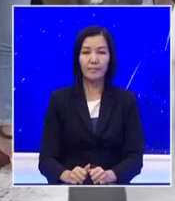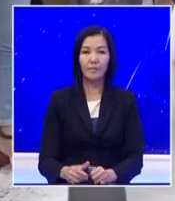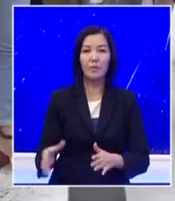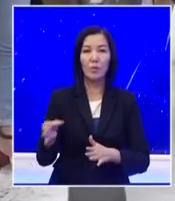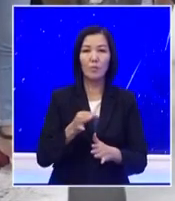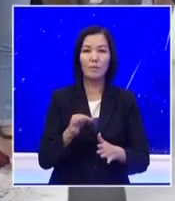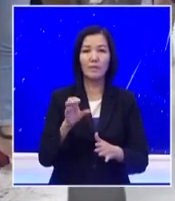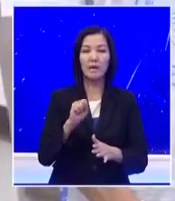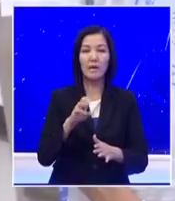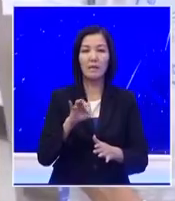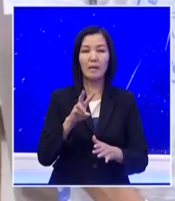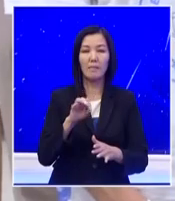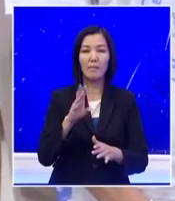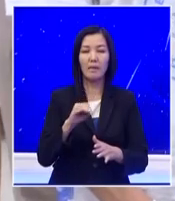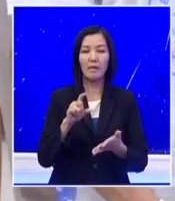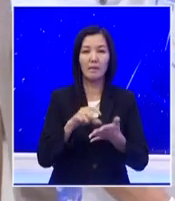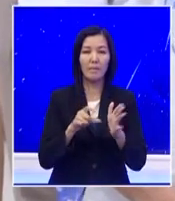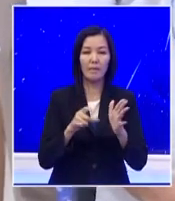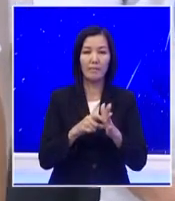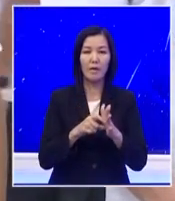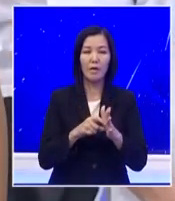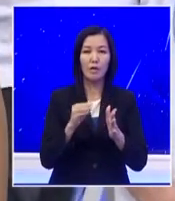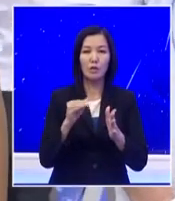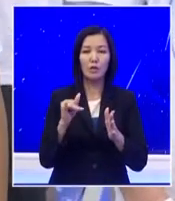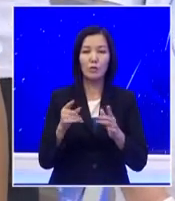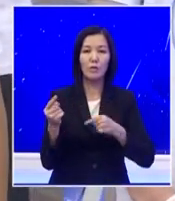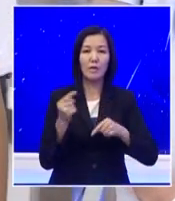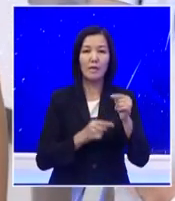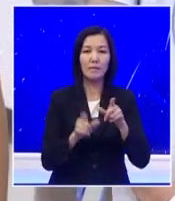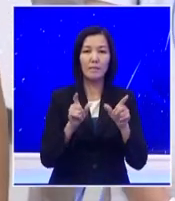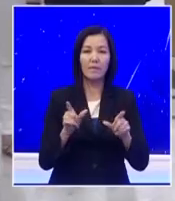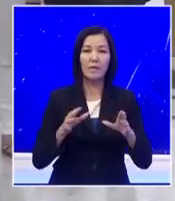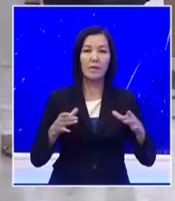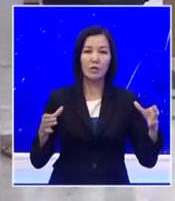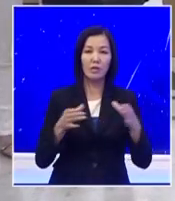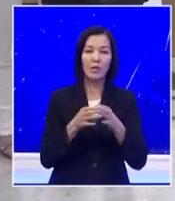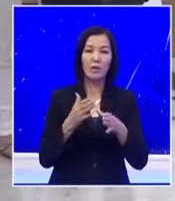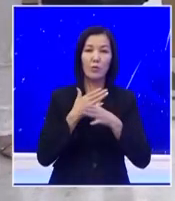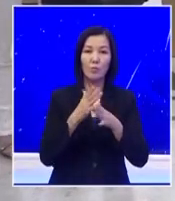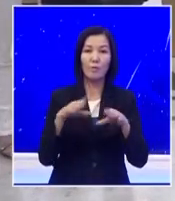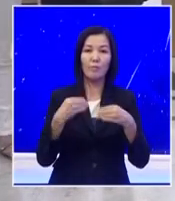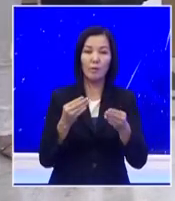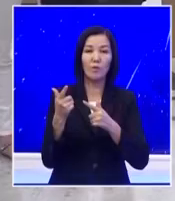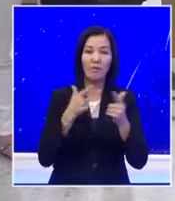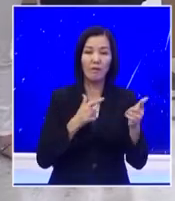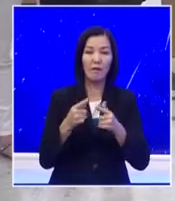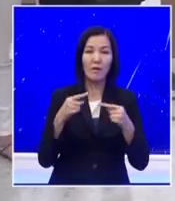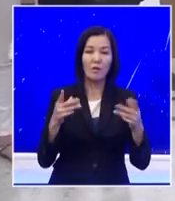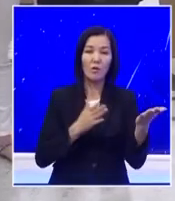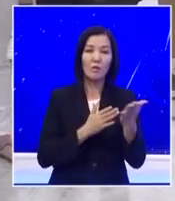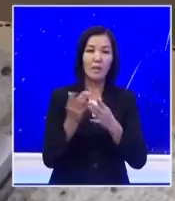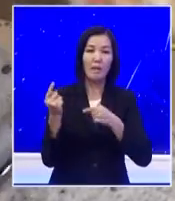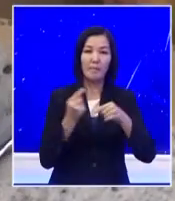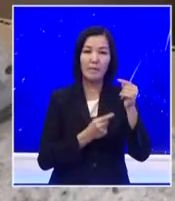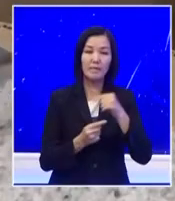Облыстық атамекен палатасы мекемесіне жетісулық кәсіпкерлер жиналды. Олар бұл жолы кеңес алуға емес, көмек көрсетуге келіпті. Әртүрлі саладағы бизнес